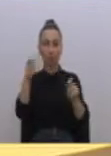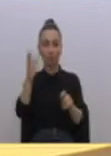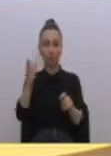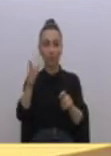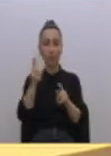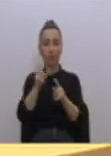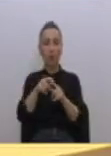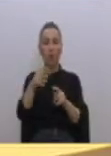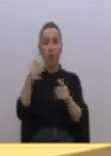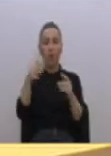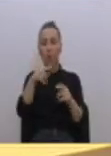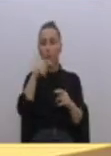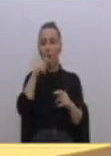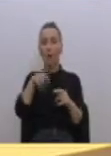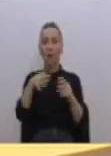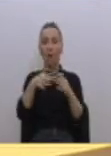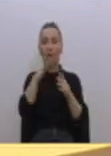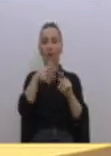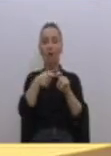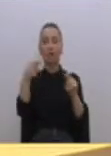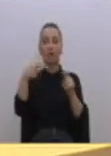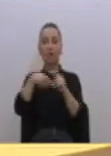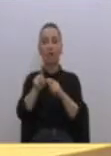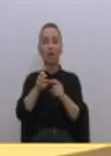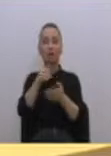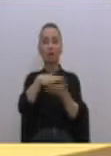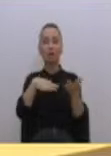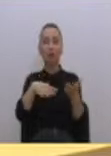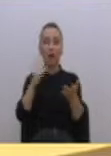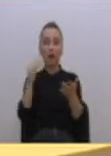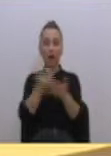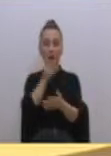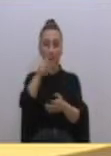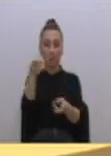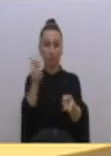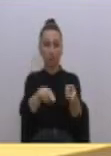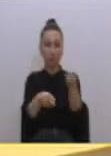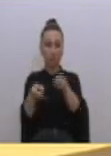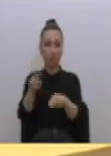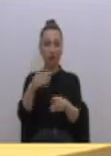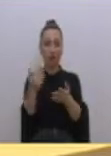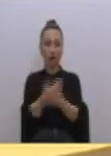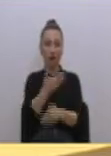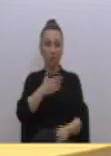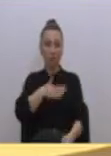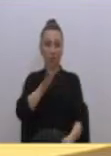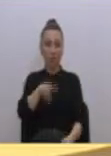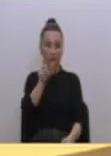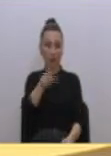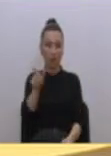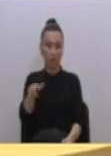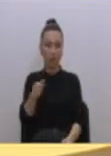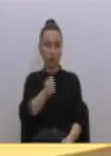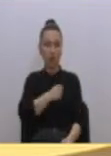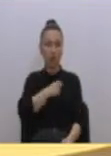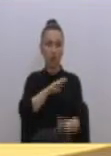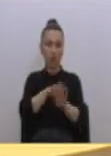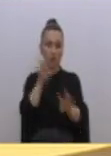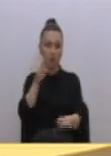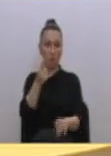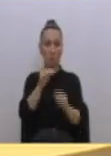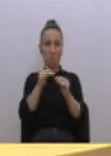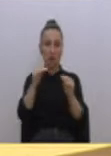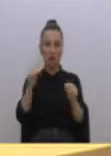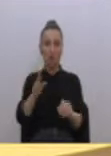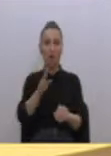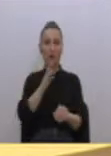ნიშნავს უკრაინაში ომის გახანგრძლივება? გახანგრძლივება ნიშნავს ახალ მსხვერპლს, ახალ დახოცილ ადამიანებს, ჯარისკაცებს, ბავშვებს, ქალებს